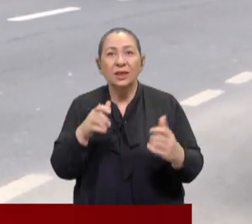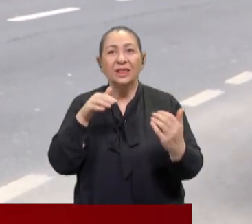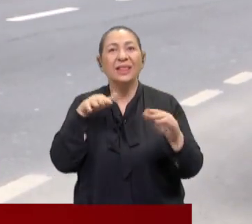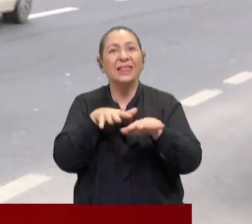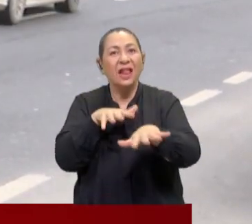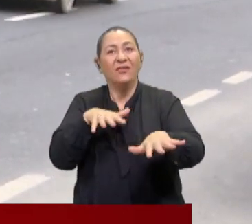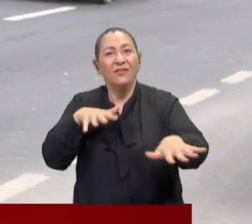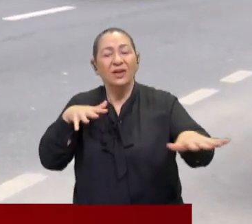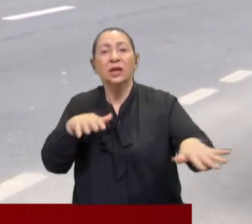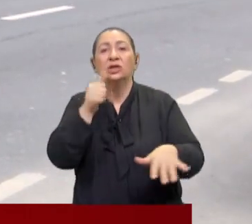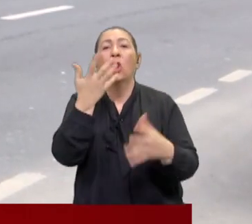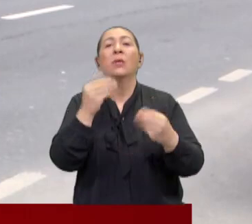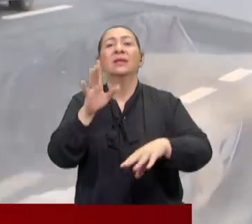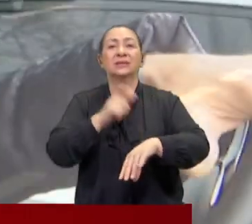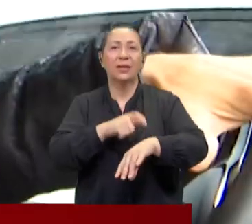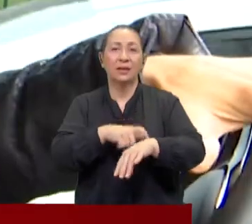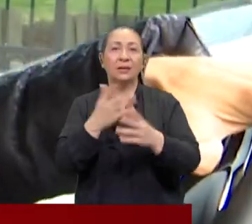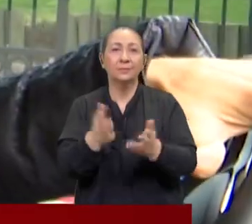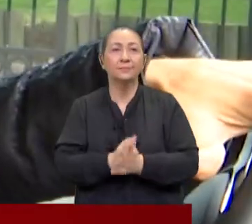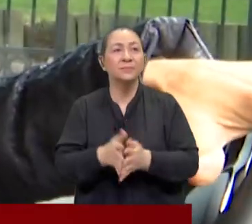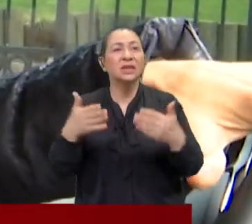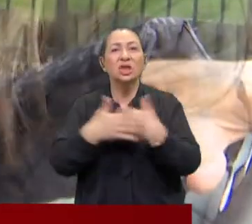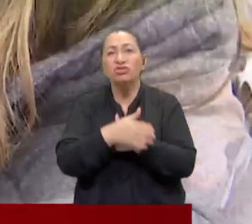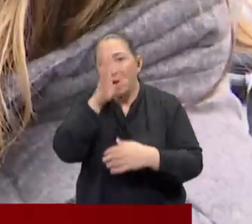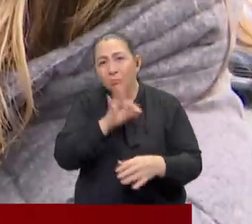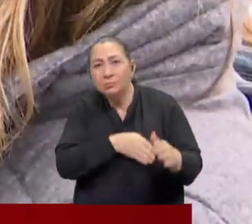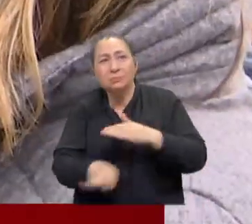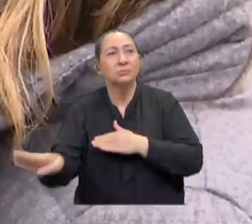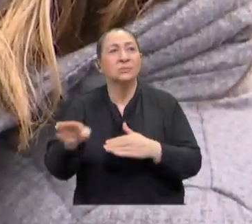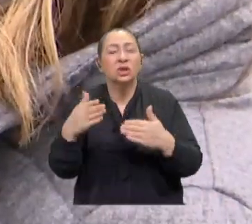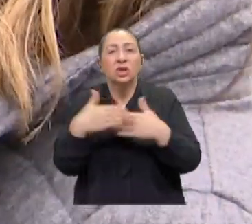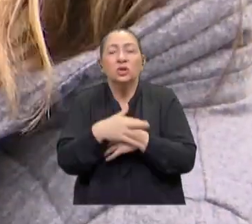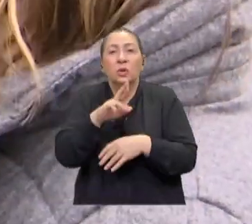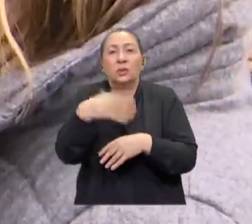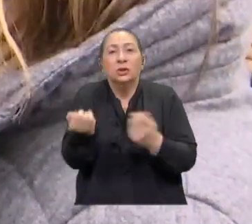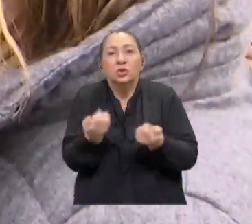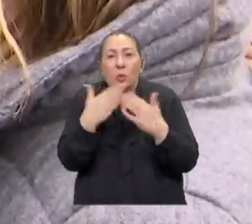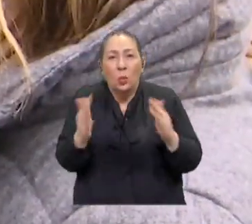trafiğin hemen hemen hiç olmadığı saatlerde. Gece kim geçiyor ki oradan? Gece 12'den sonra işimiz kalmıyor ki.